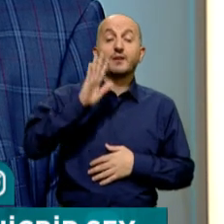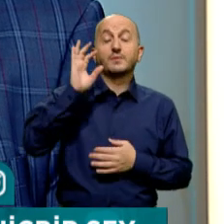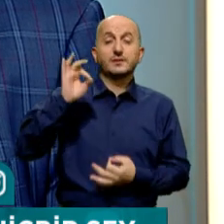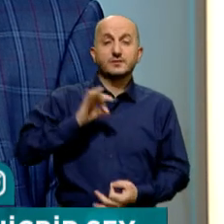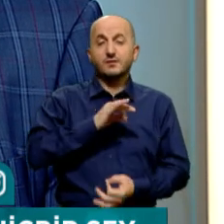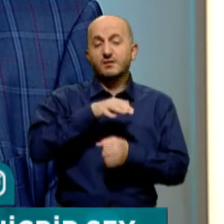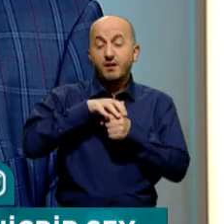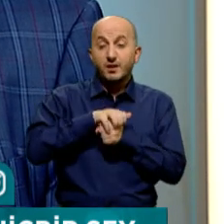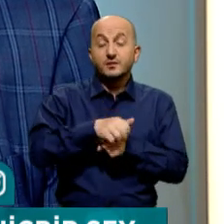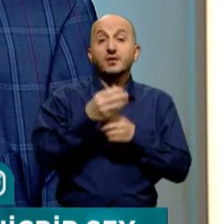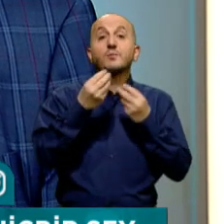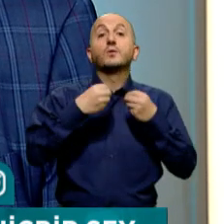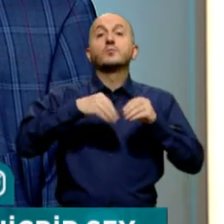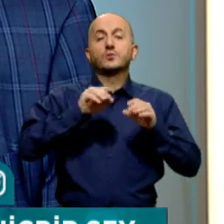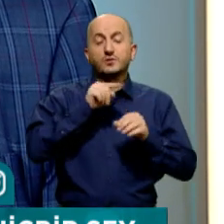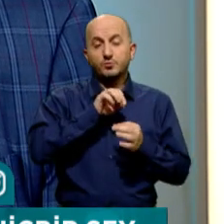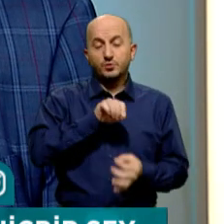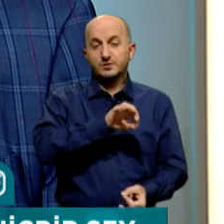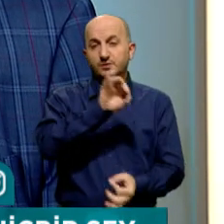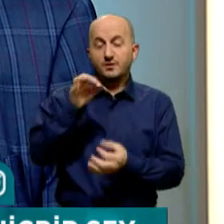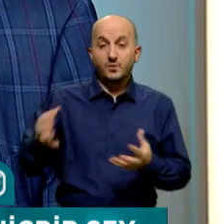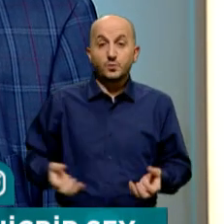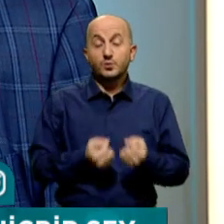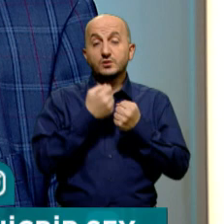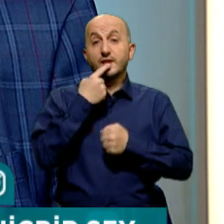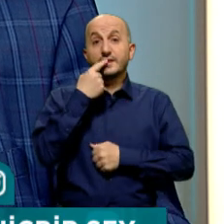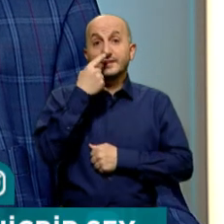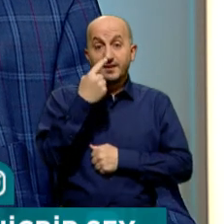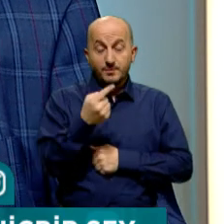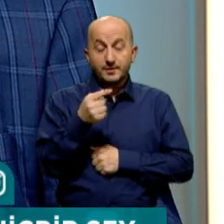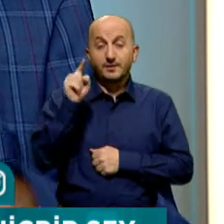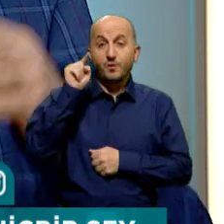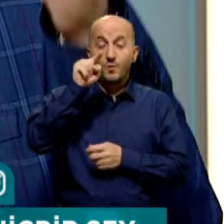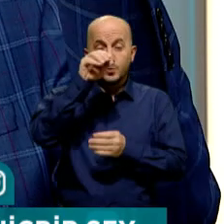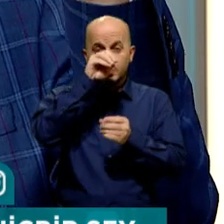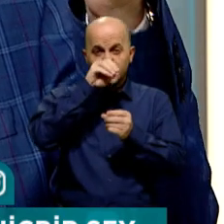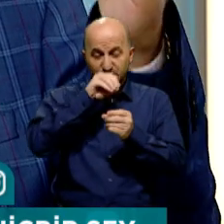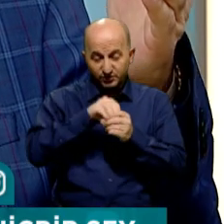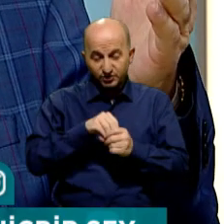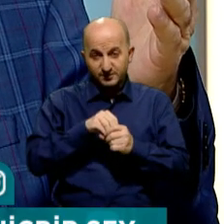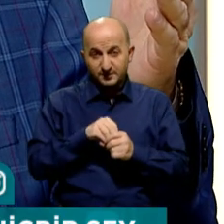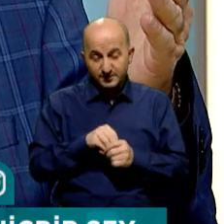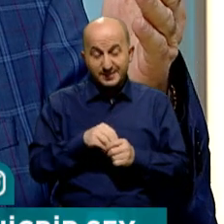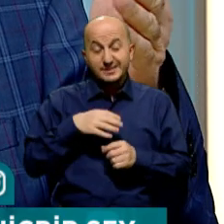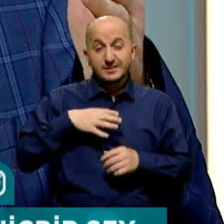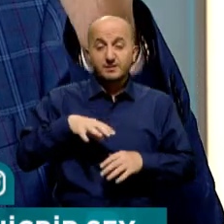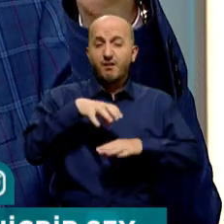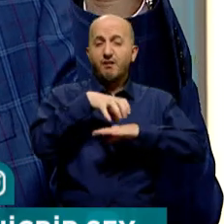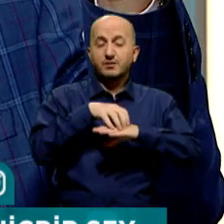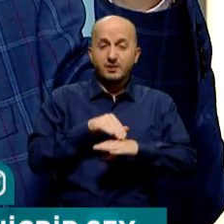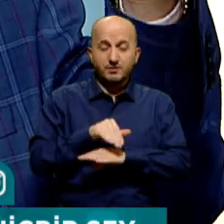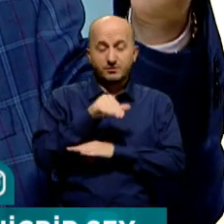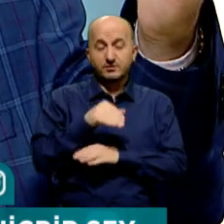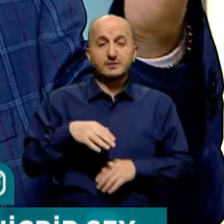o zaman bu insanlar kurtulacaklardır demektir diyor. Onun için dediğim gibi ister adada yaşasınlar,